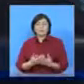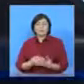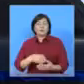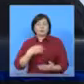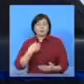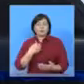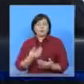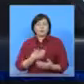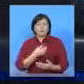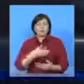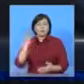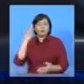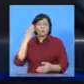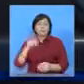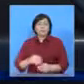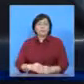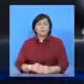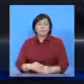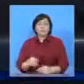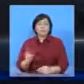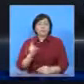тоже думаем, чтобы